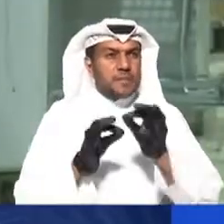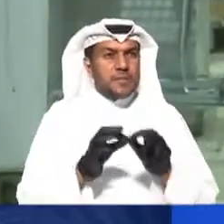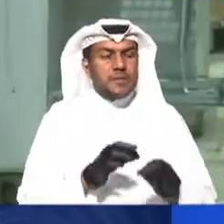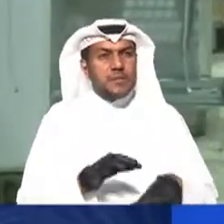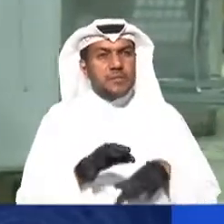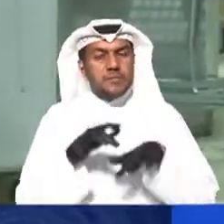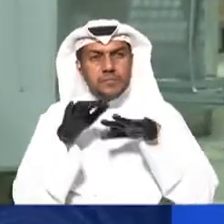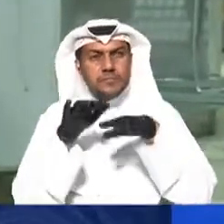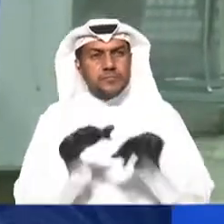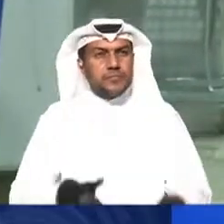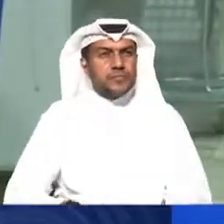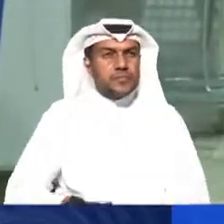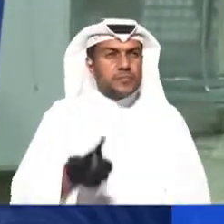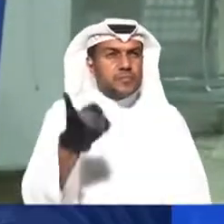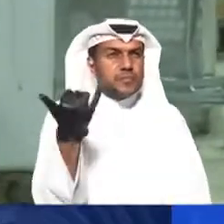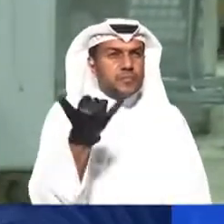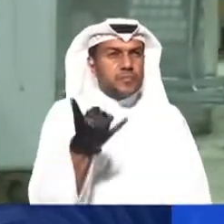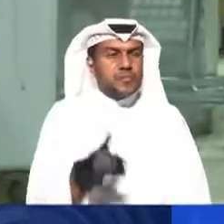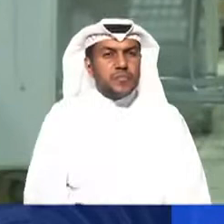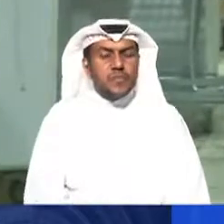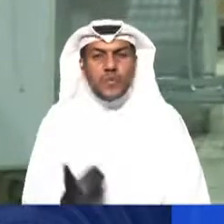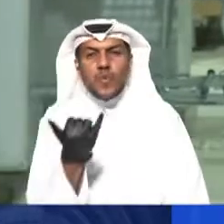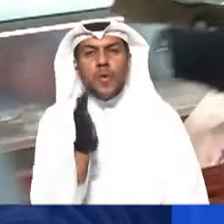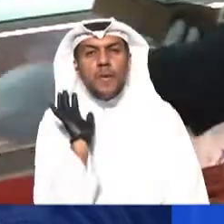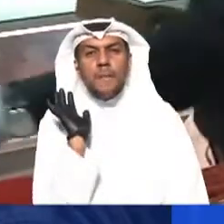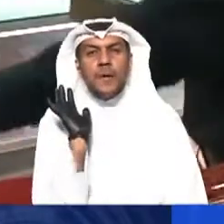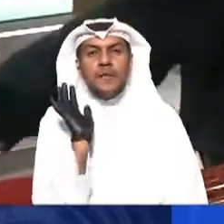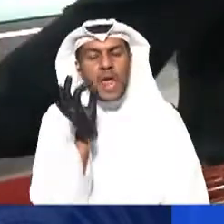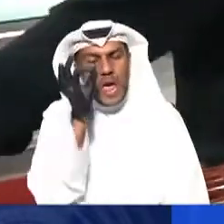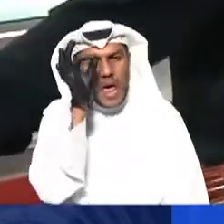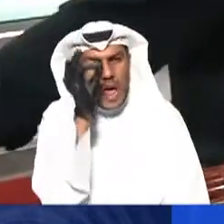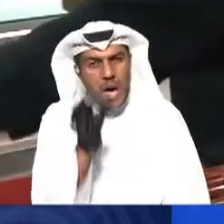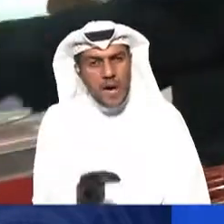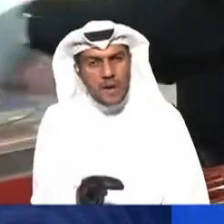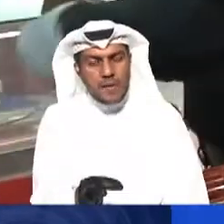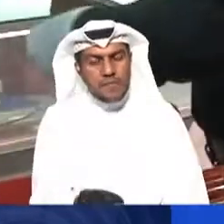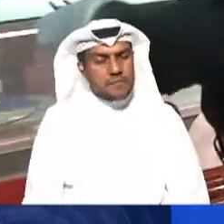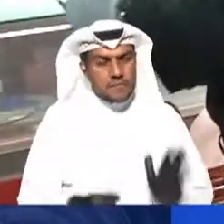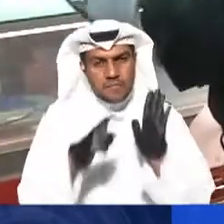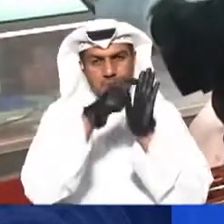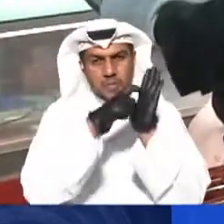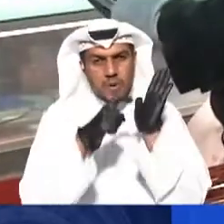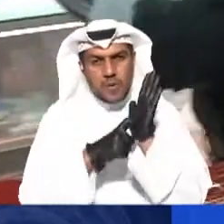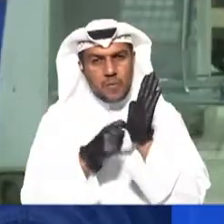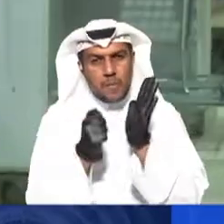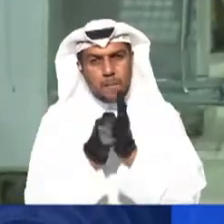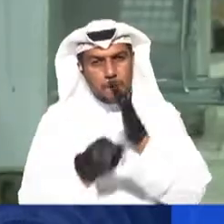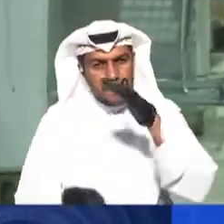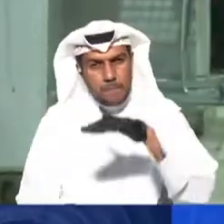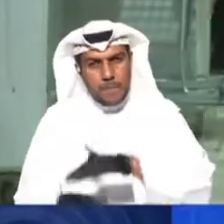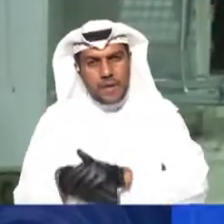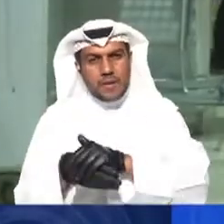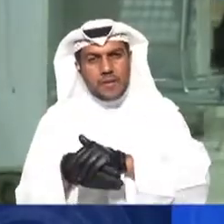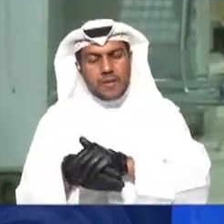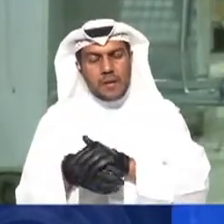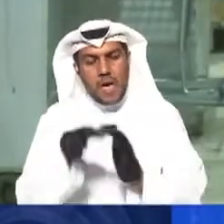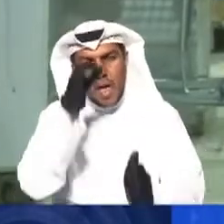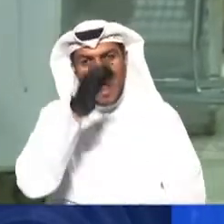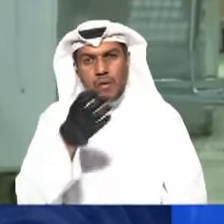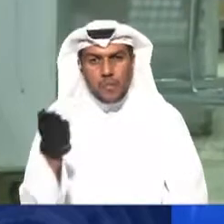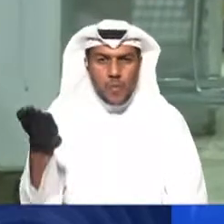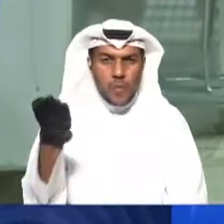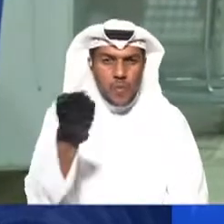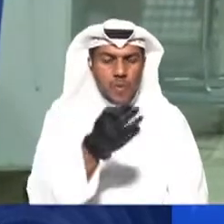من توفيرها، وغير ذلك نحن ملتزمون بقرار البقاء في المنزل، جملة رددها كل